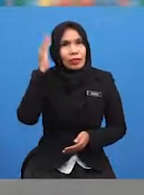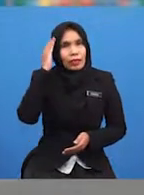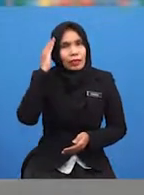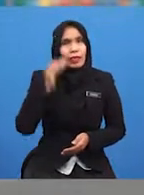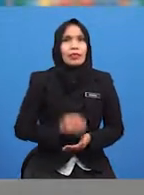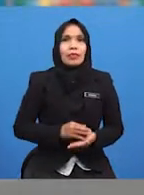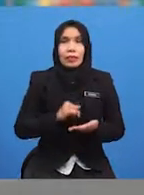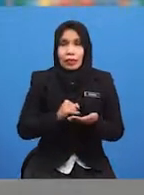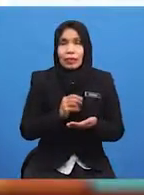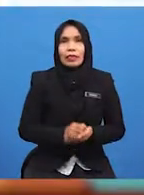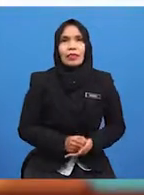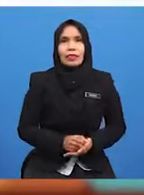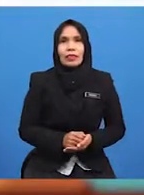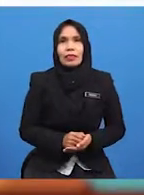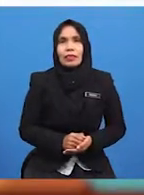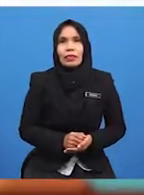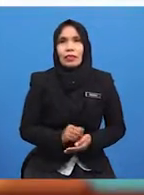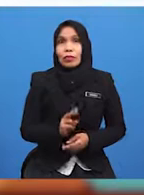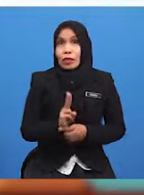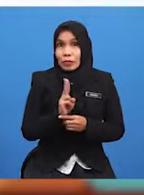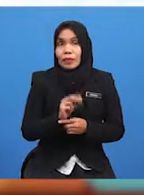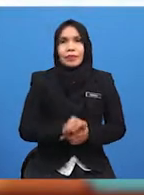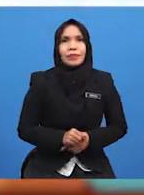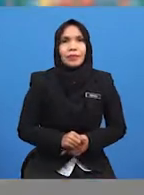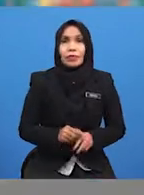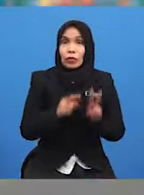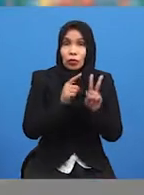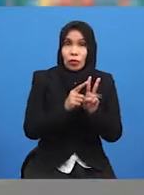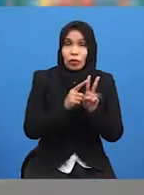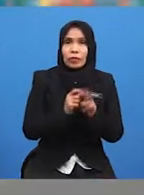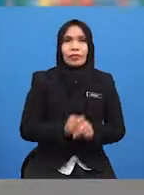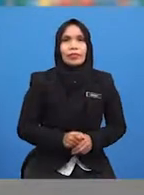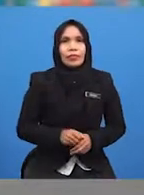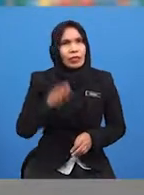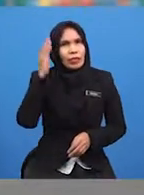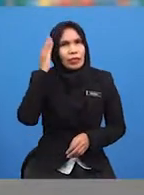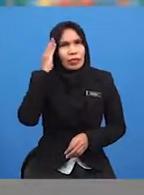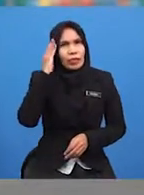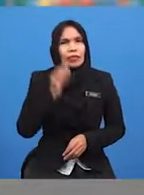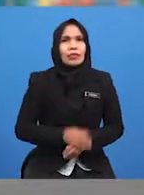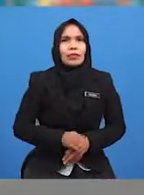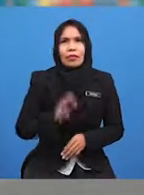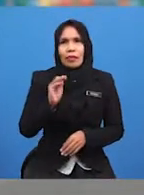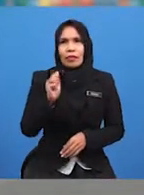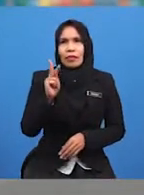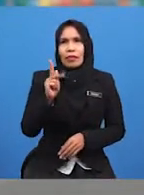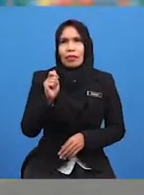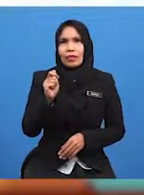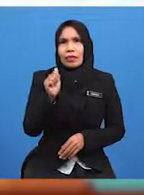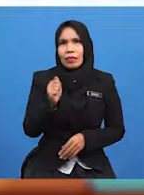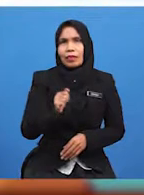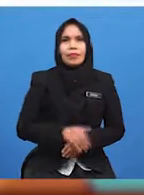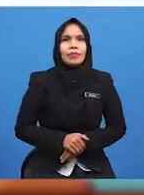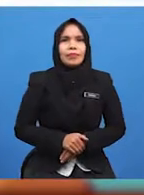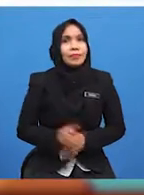menggunakan simbol teknik kedua pula ialah teknik mengingat fakta melalui kaedah sukses